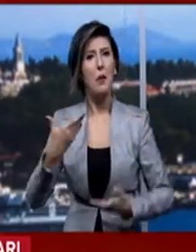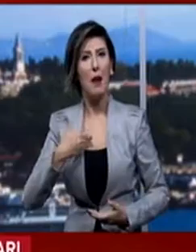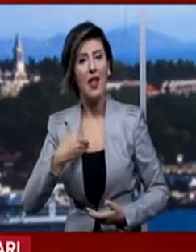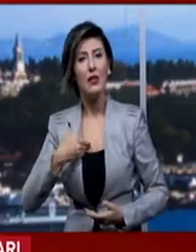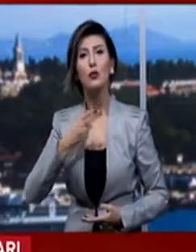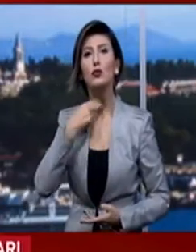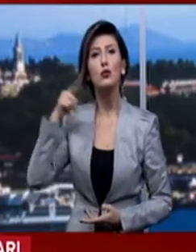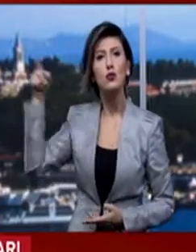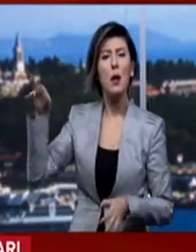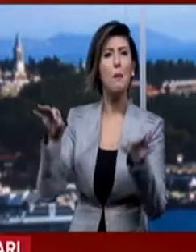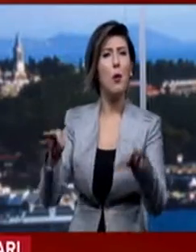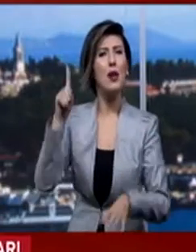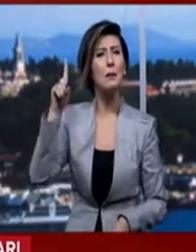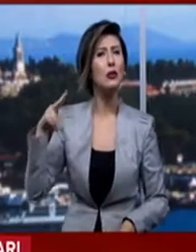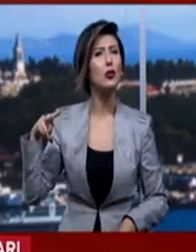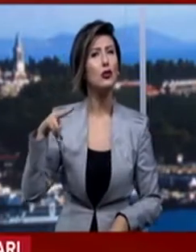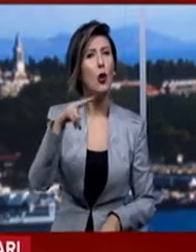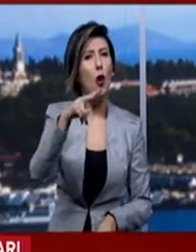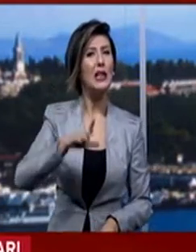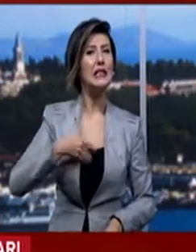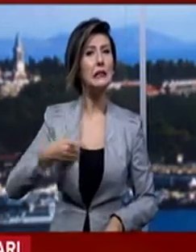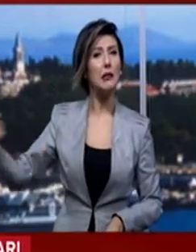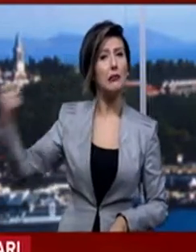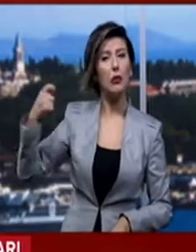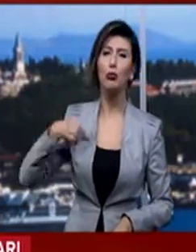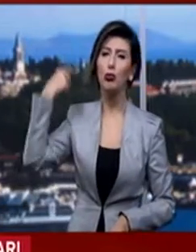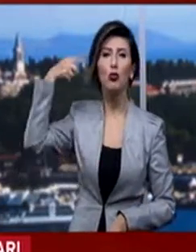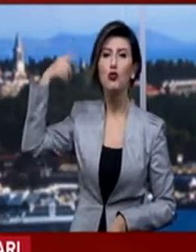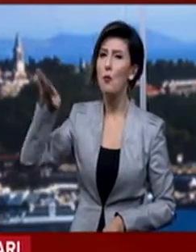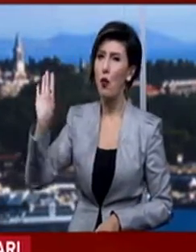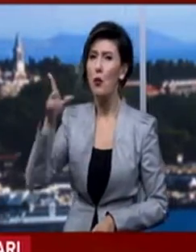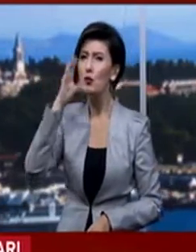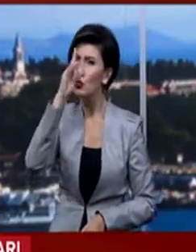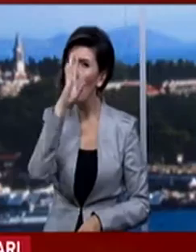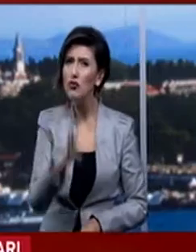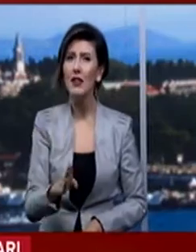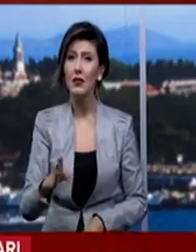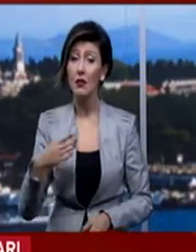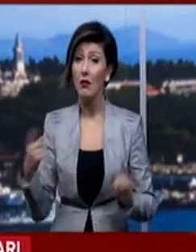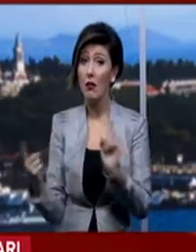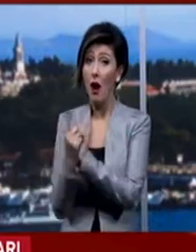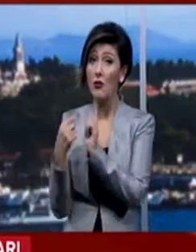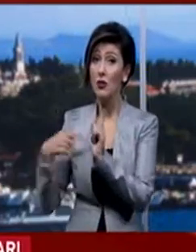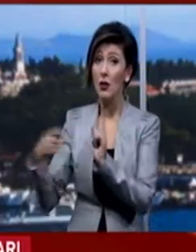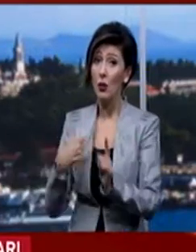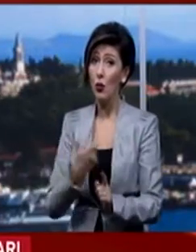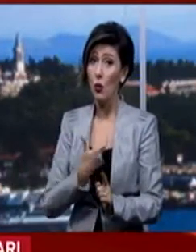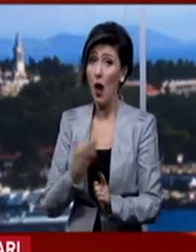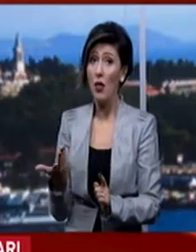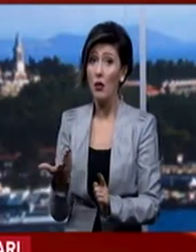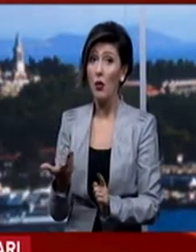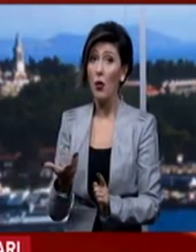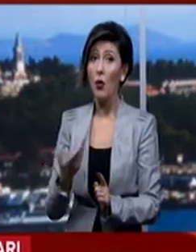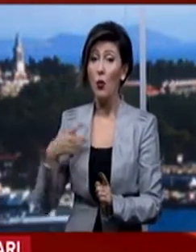Rusya'nın böyle bir yola tevessül edeceğini düşünmüyorum. Çünkü çok ciddi karşılıklı angajmanlar.